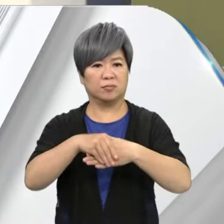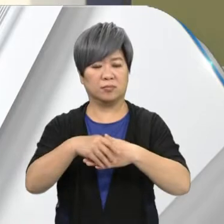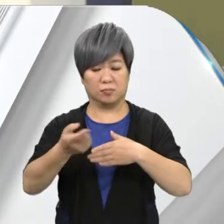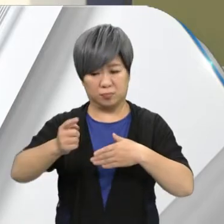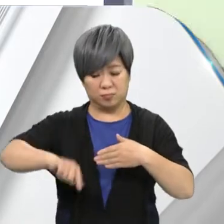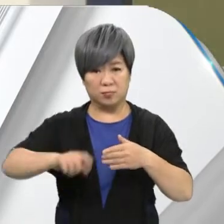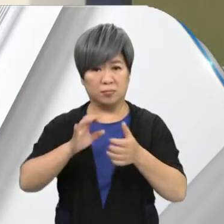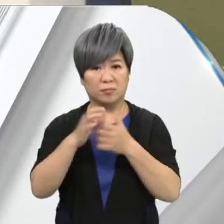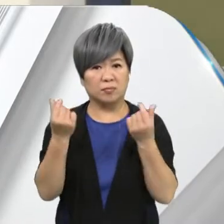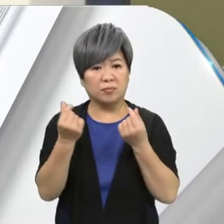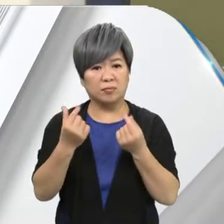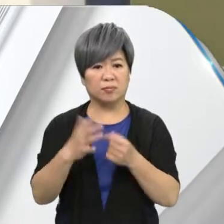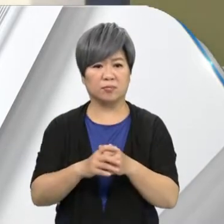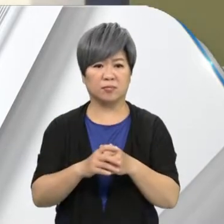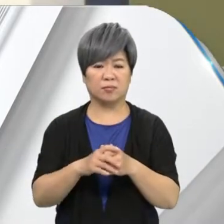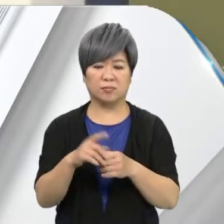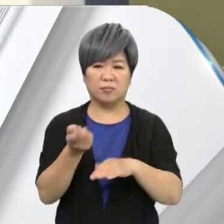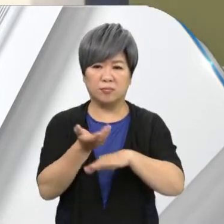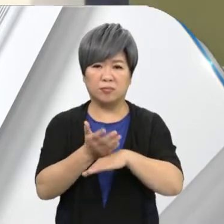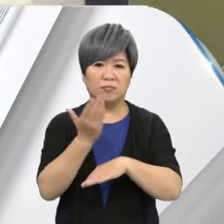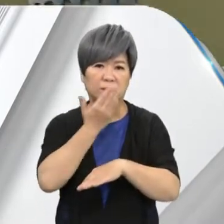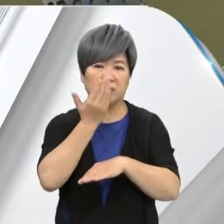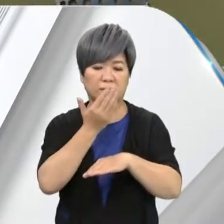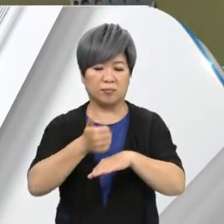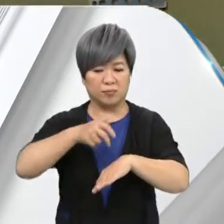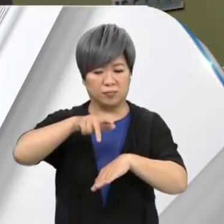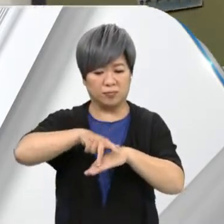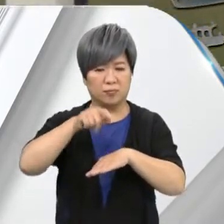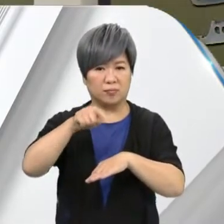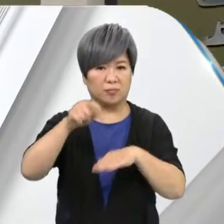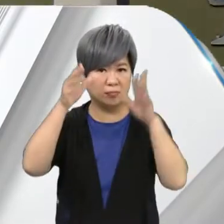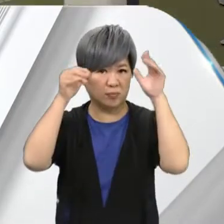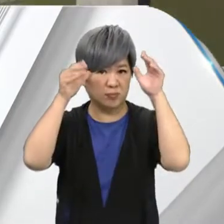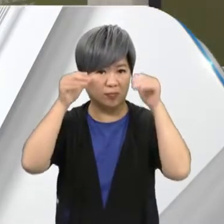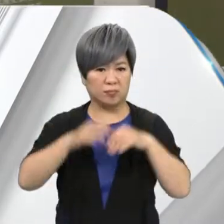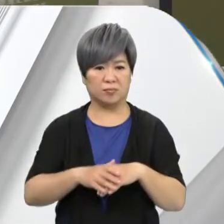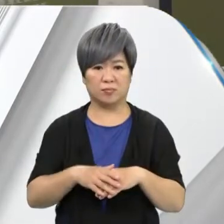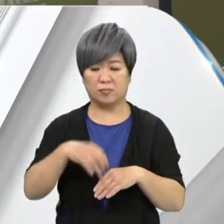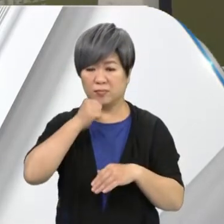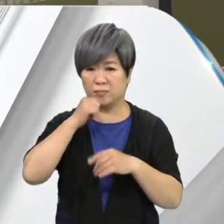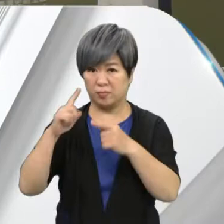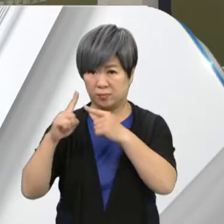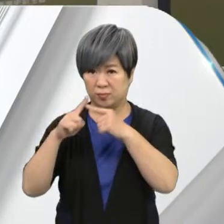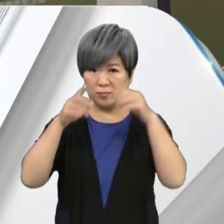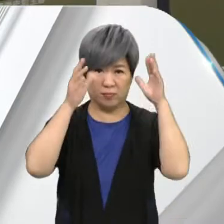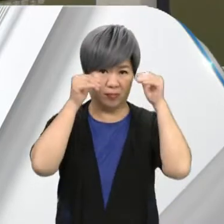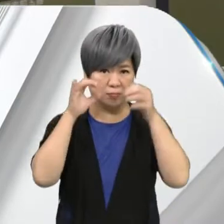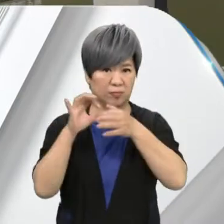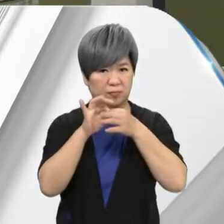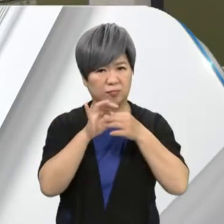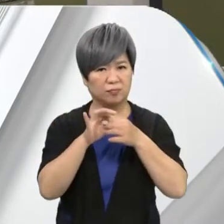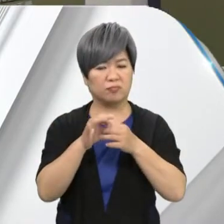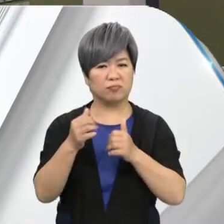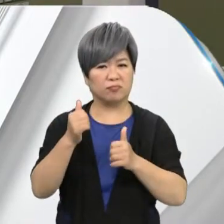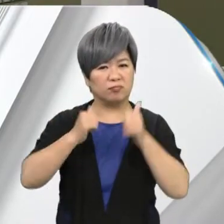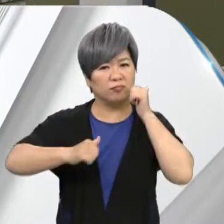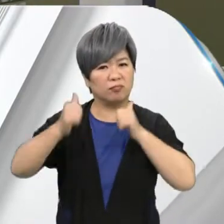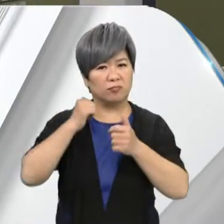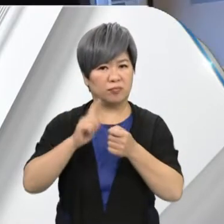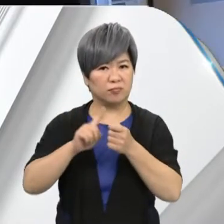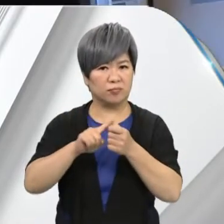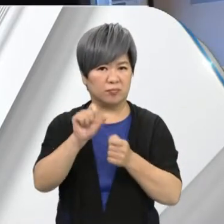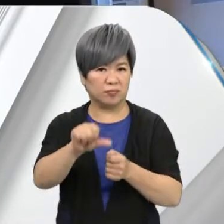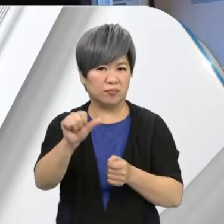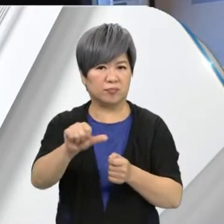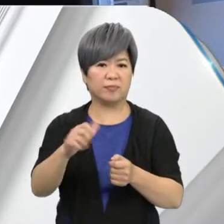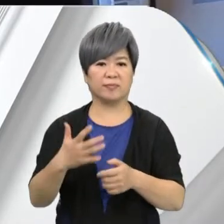好像是一个装饰品，上面有一只小狗。台湾的人跟狗的关系至少5000年。